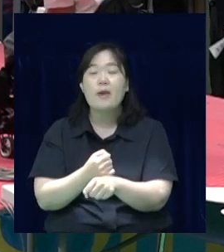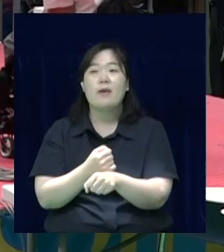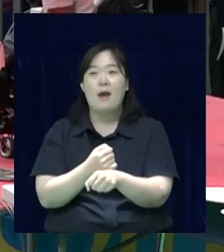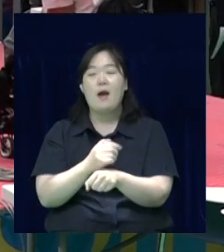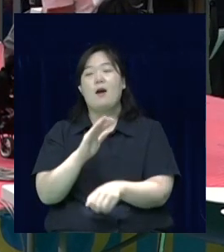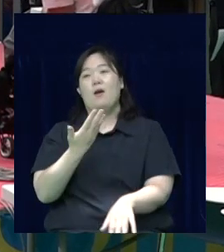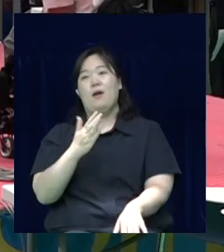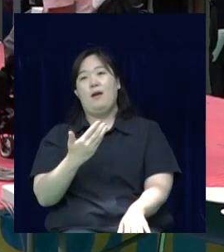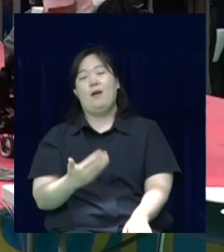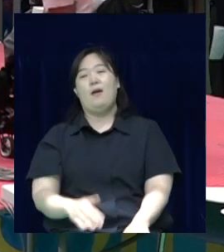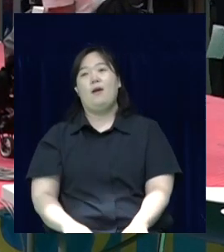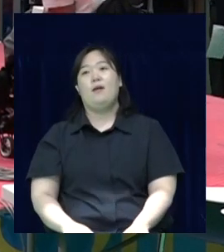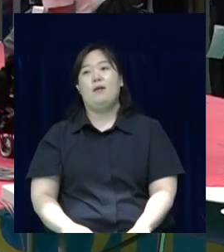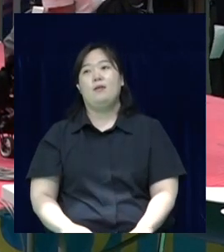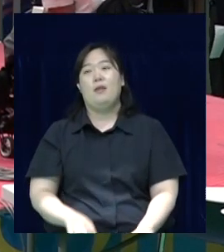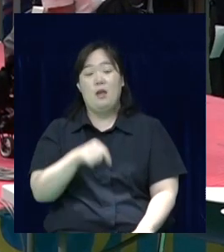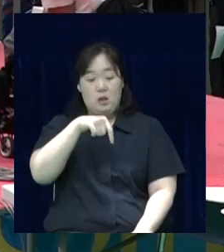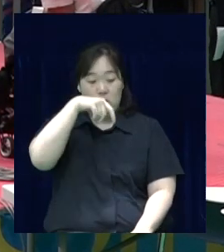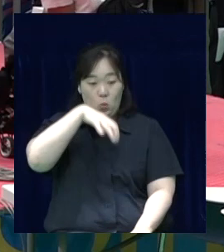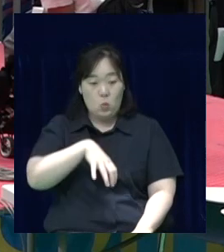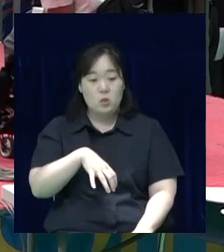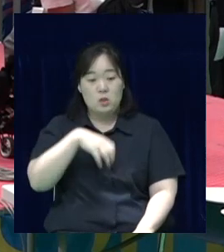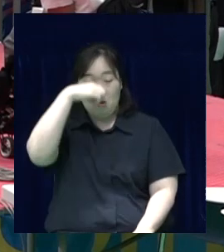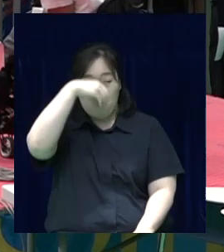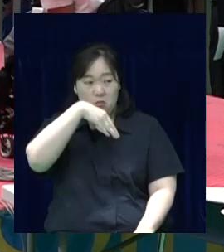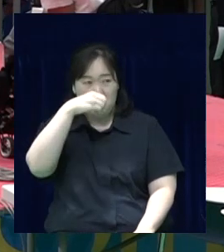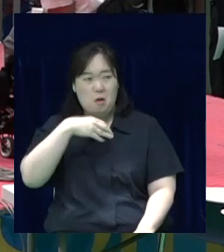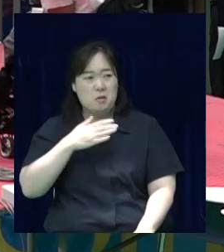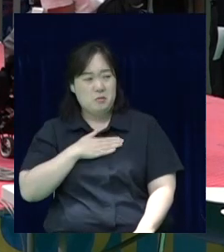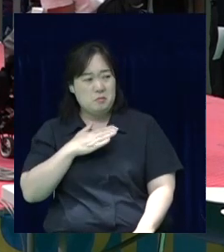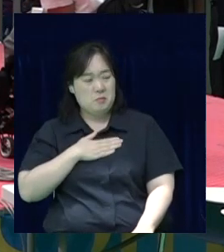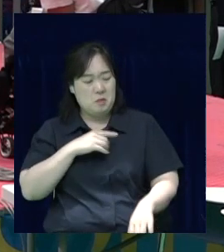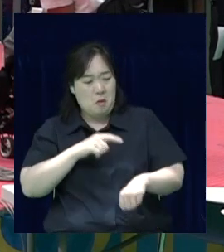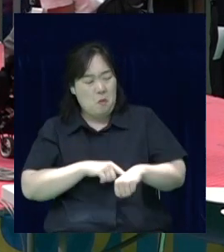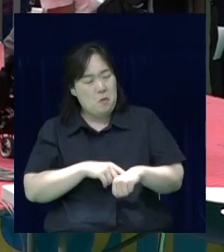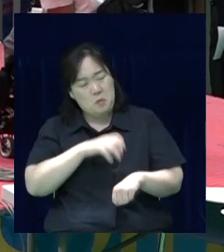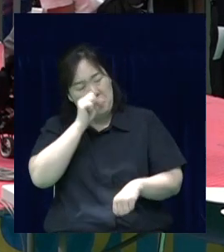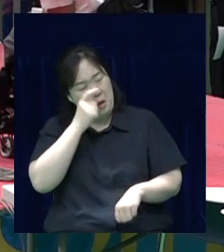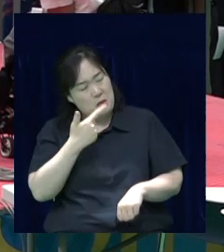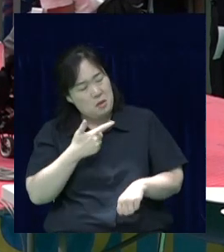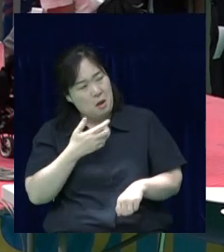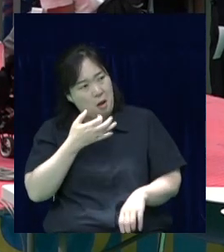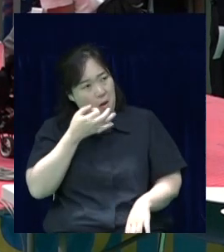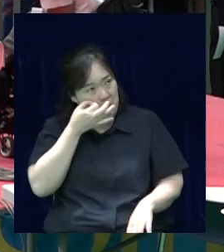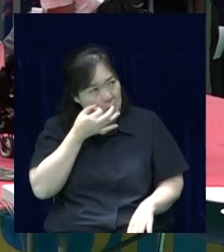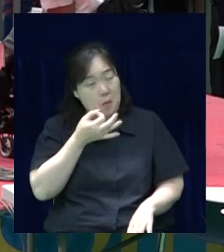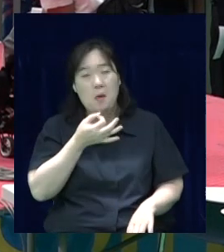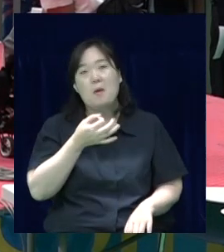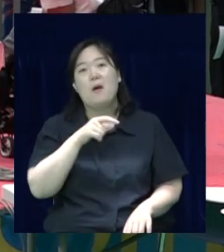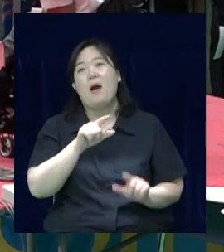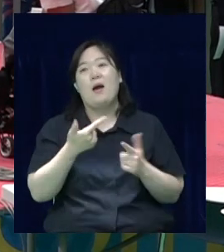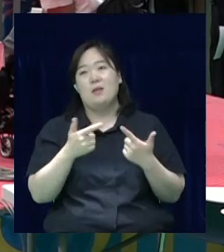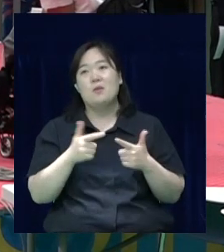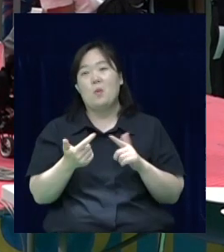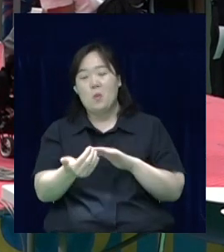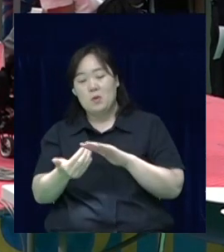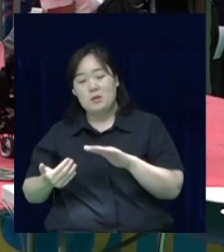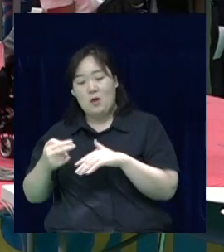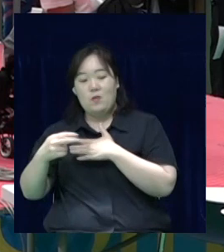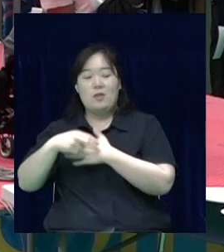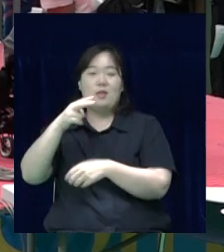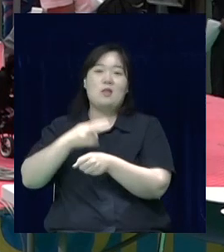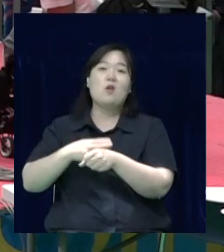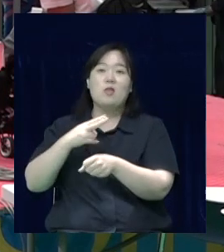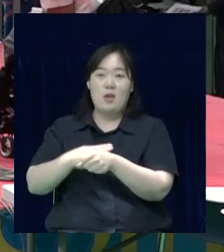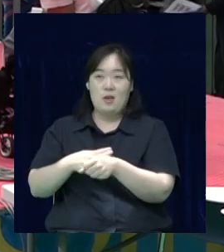있어야 됩니다. 아, 그러니까 현장에서 무조건 어필하는 것이 아니라 사전에 등급 분류사한테 확인을 받고